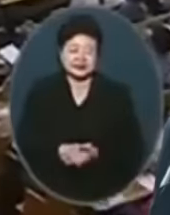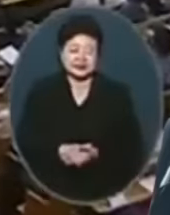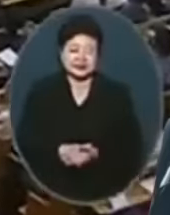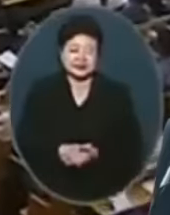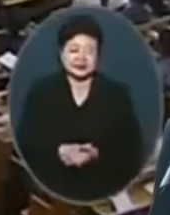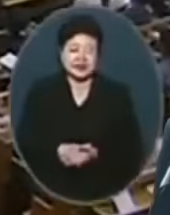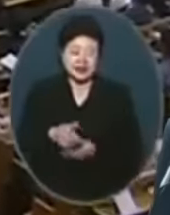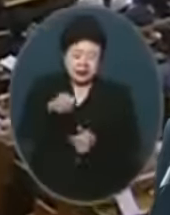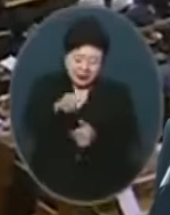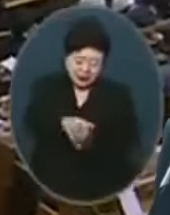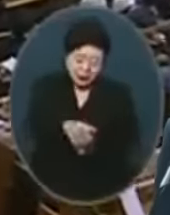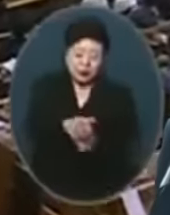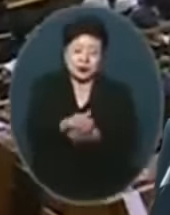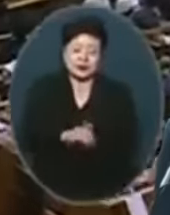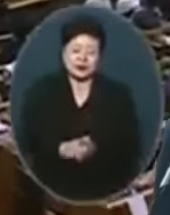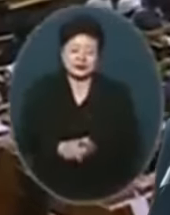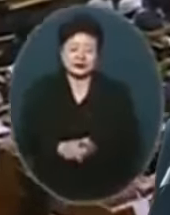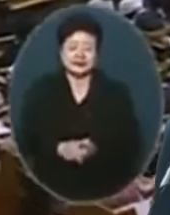내려놓아